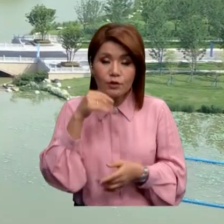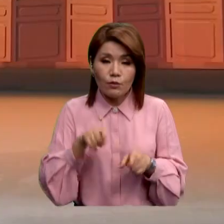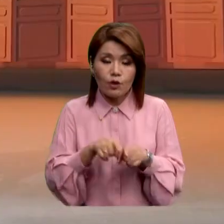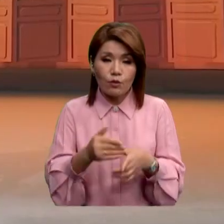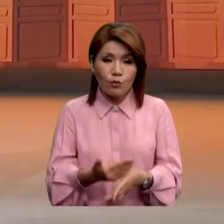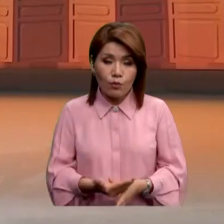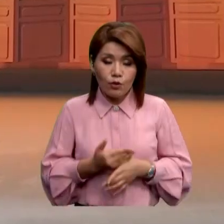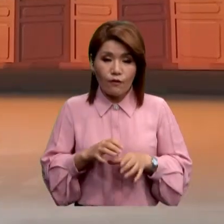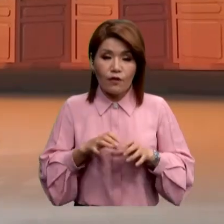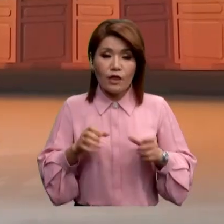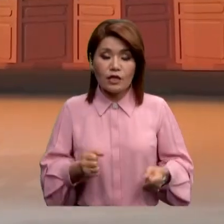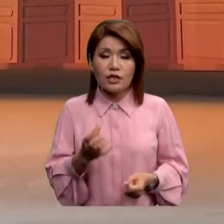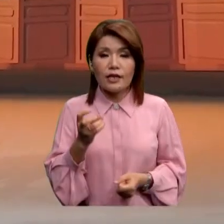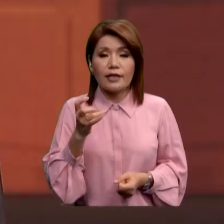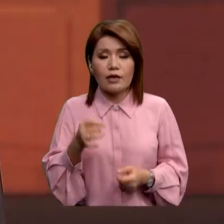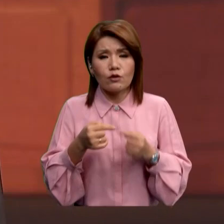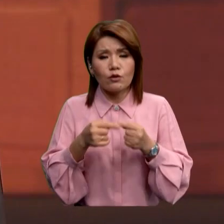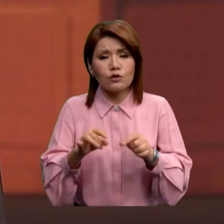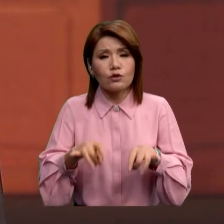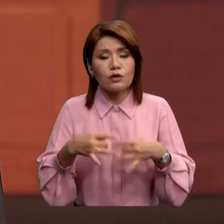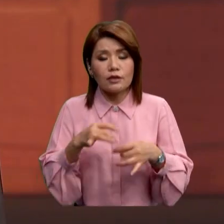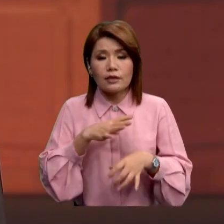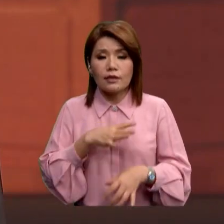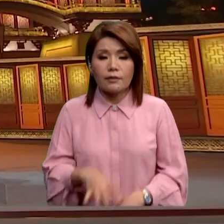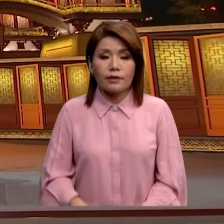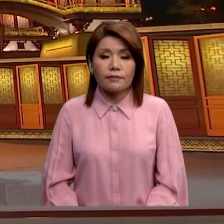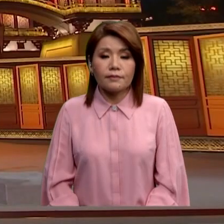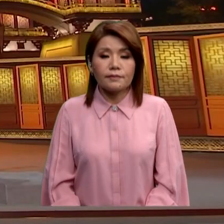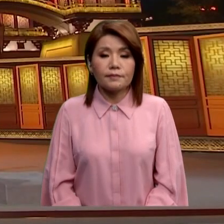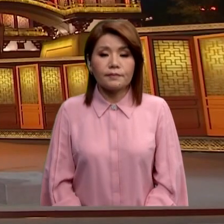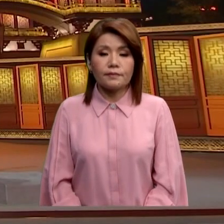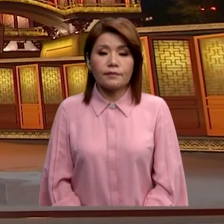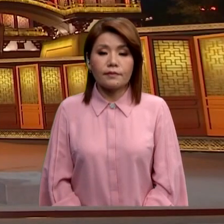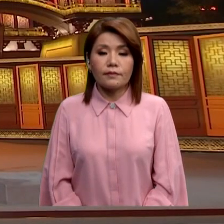помощи власти КНР не уточнили. Мураш Жакеев, Виктор Джигерис, Атамекен Бизнес.